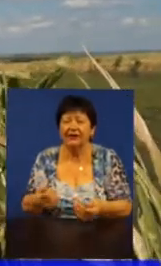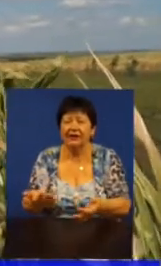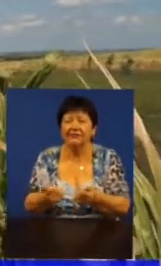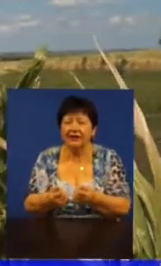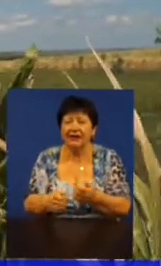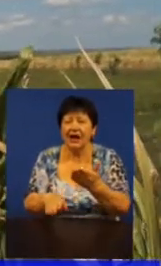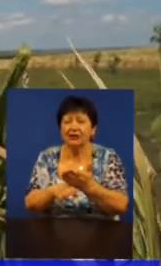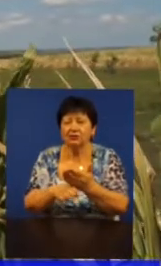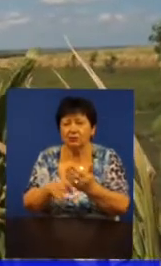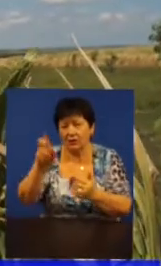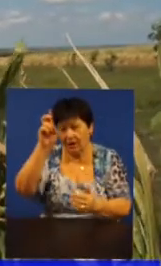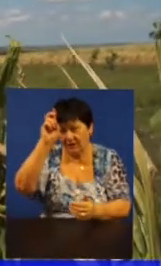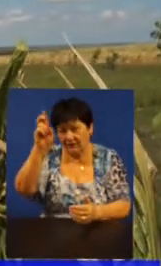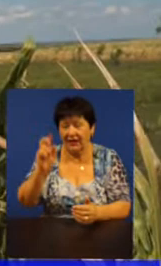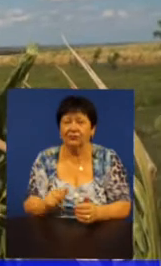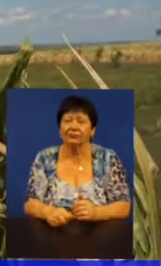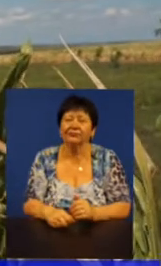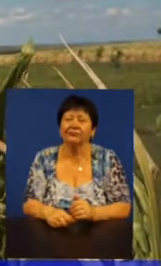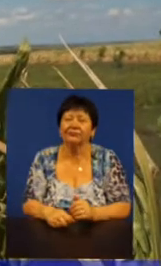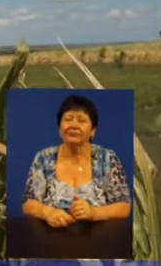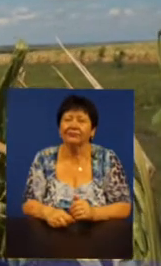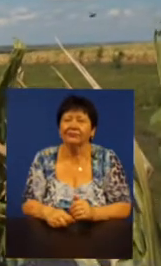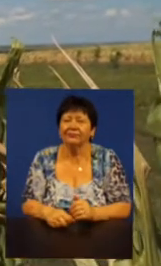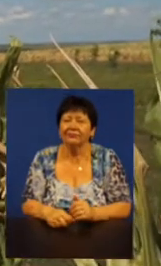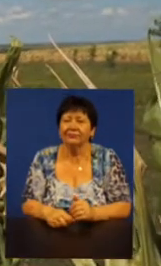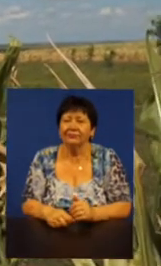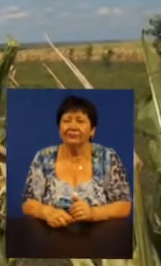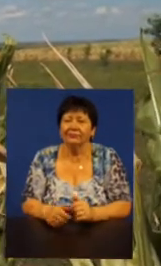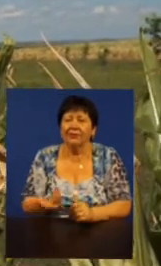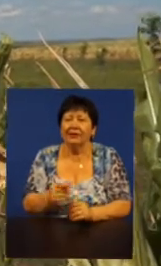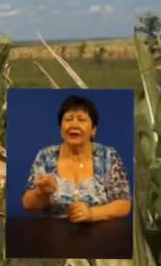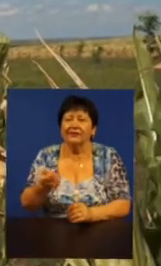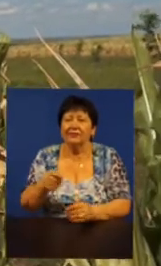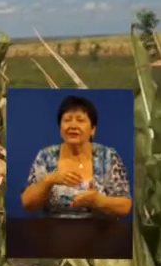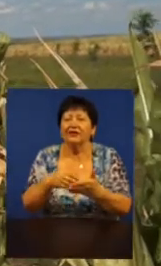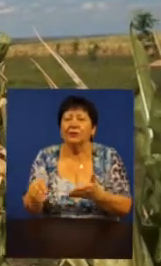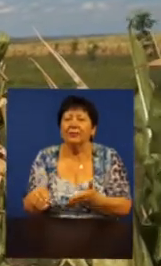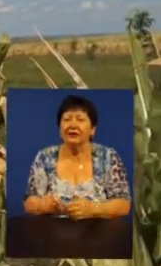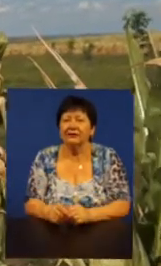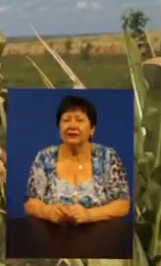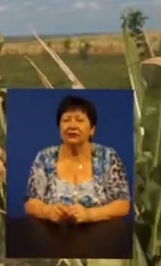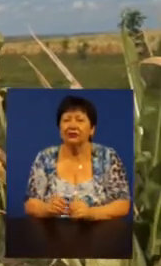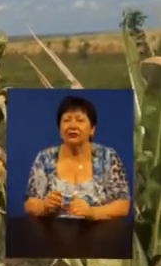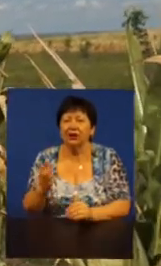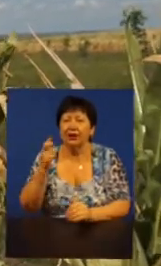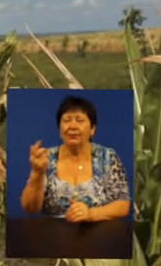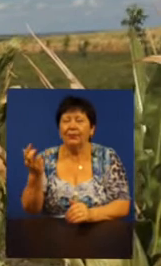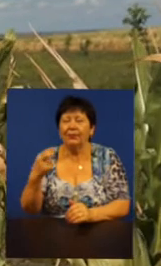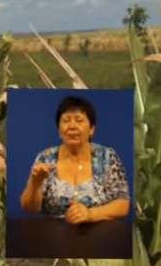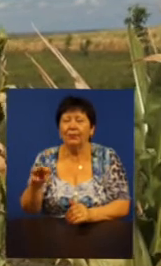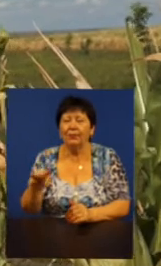statul la grâu, ne-a descurcat cumva cu măcar semințe și motorină să luăm și să